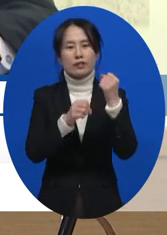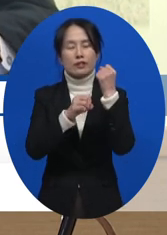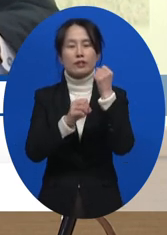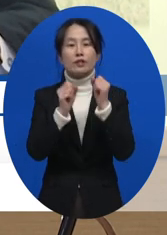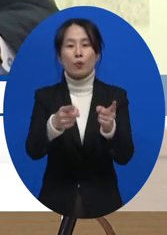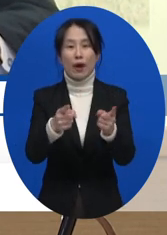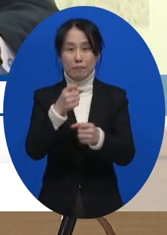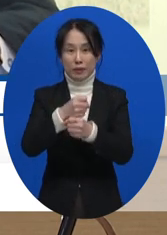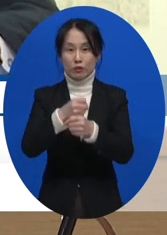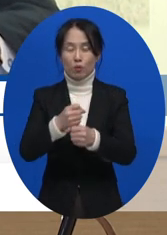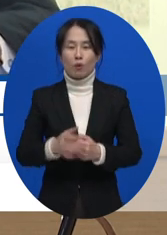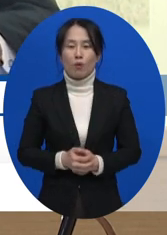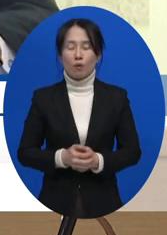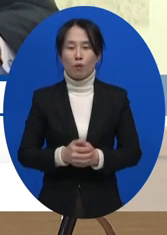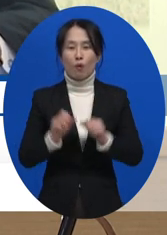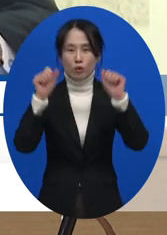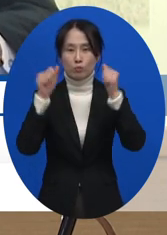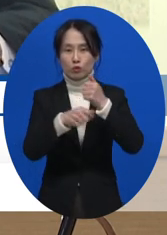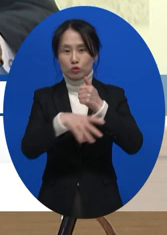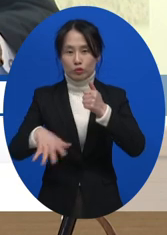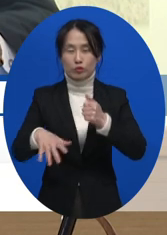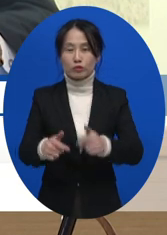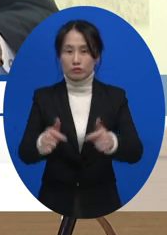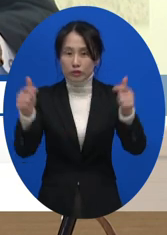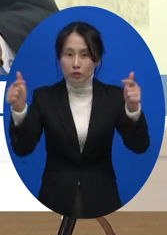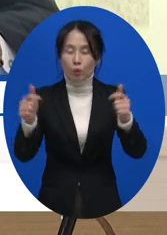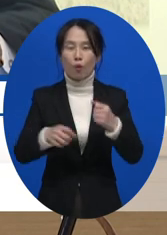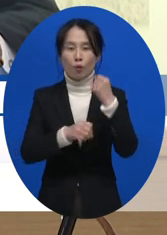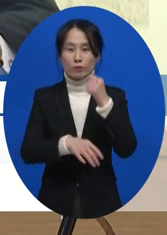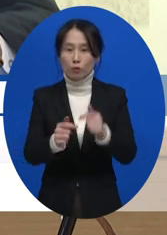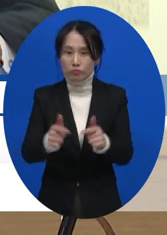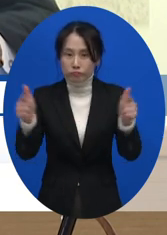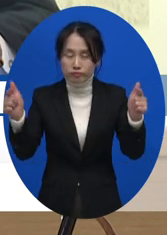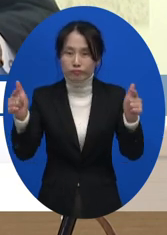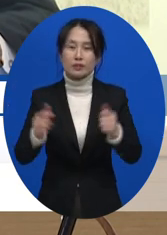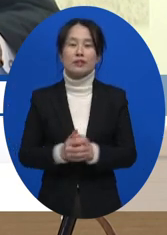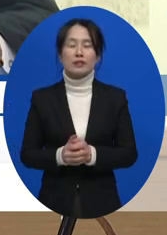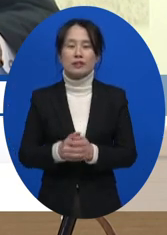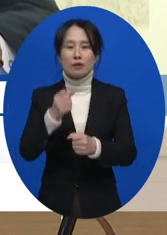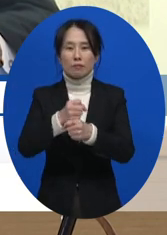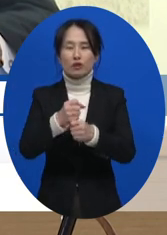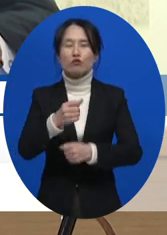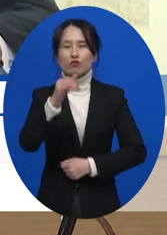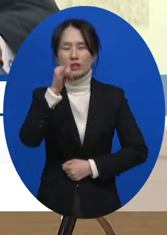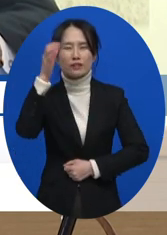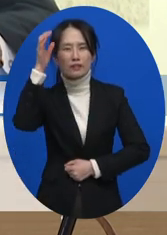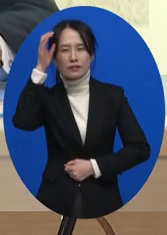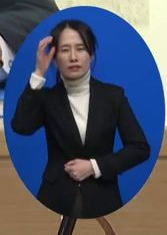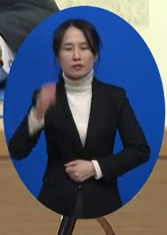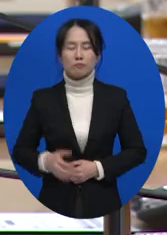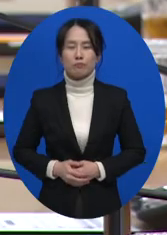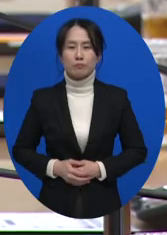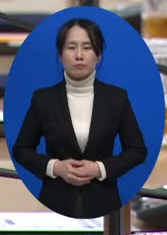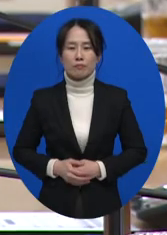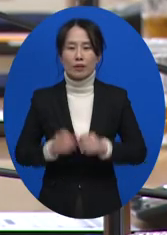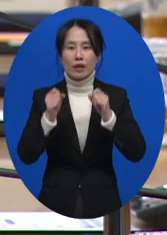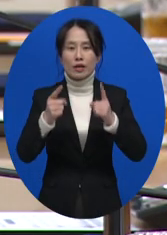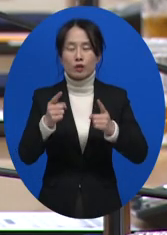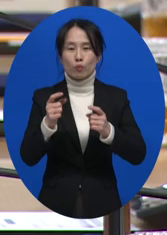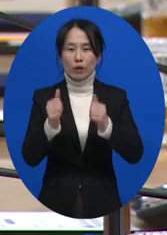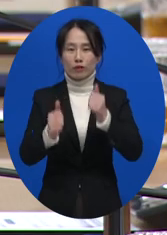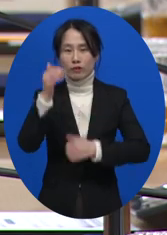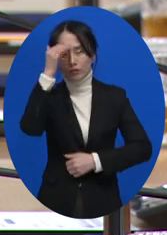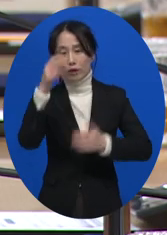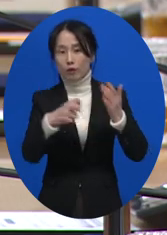마련하고 스포츠 저변 확대를 위한 민관 체육 협력 사업의 모범을 만들 수 있기를 기대합니다.